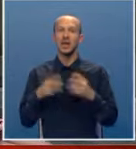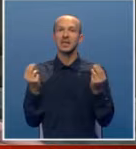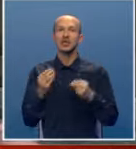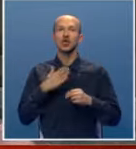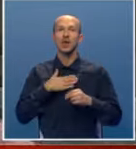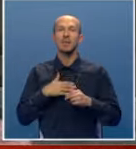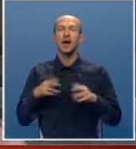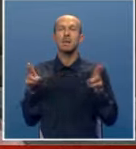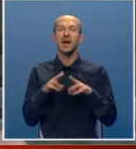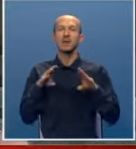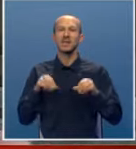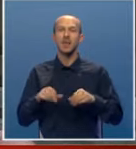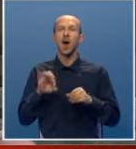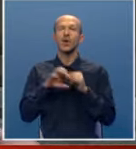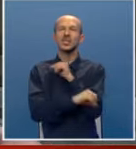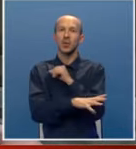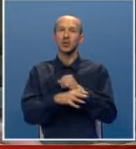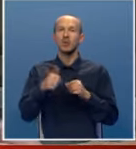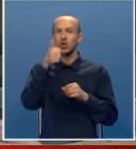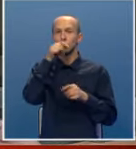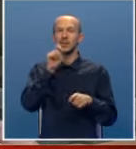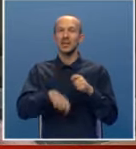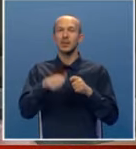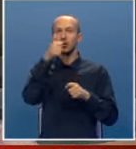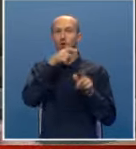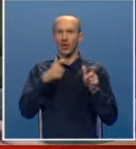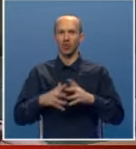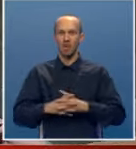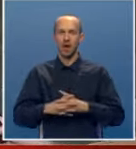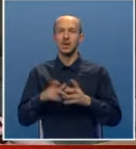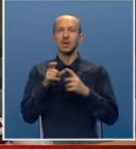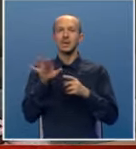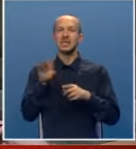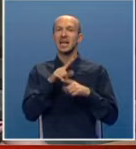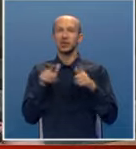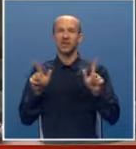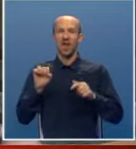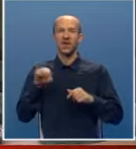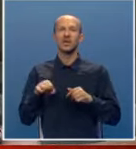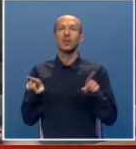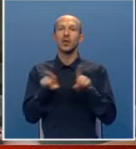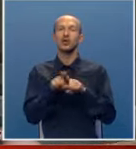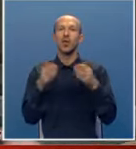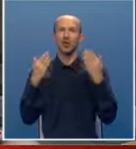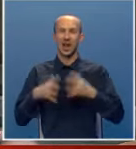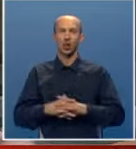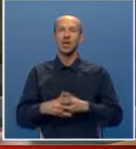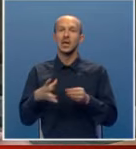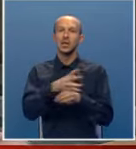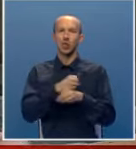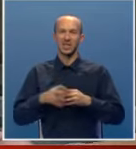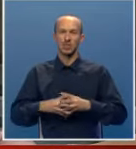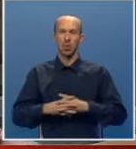nama malim zemljama osiromašanim što sankcijama, što ratovima se ne dozvoljava da po istom modelu